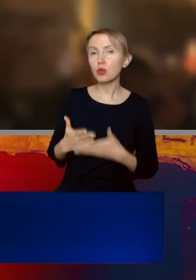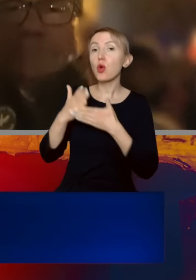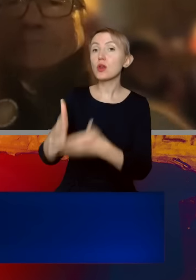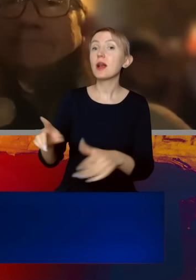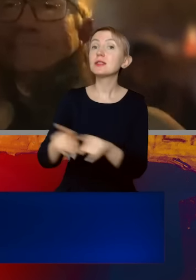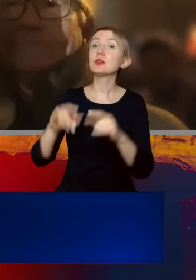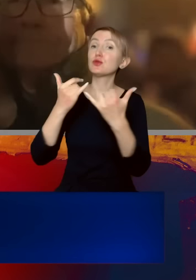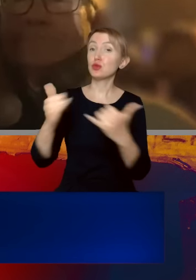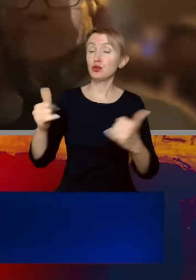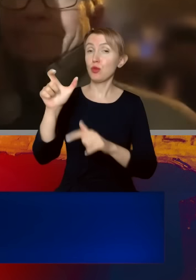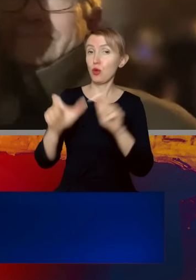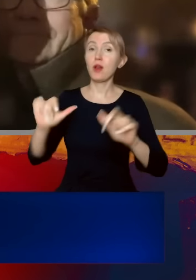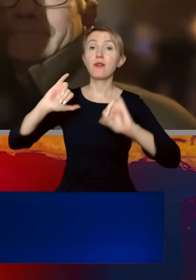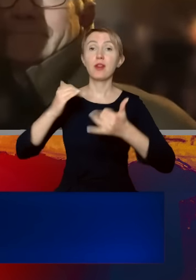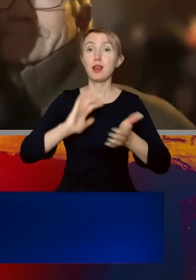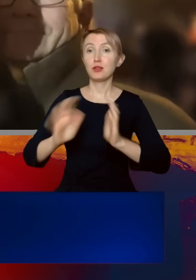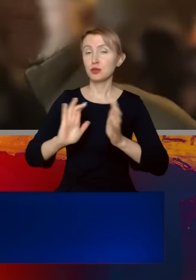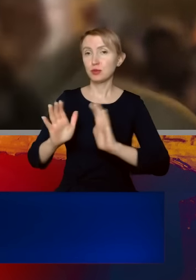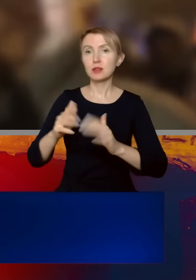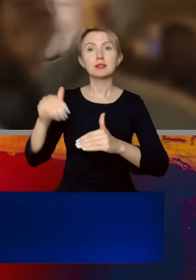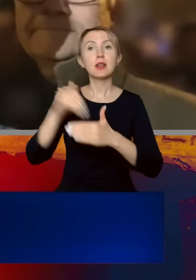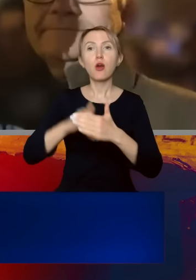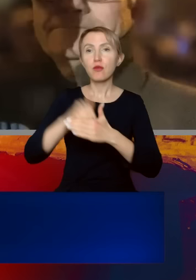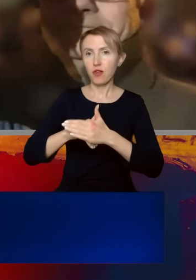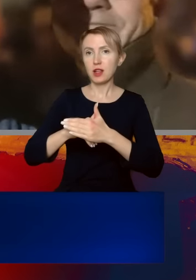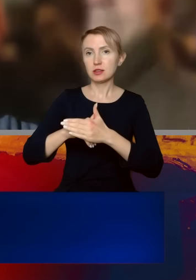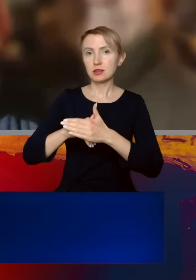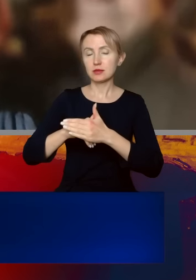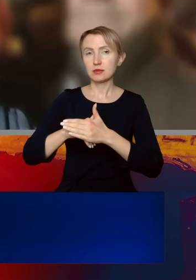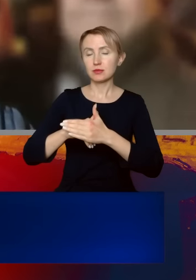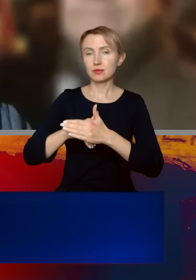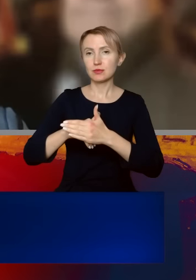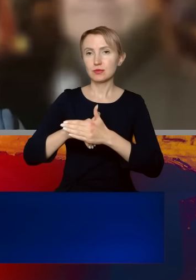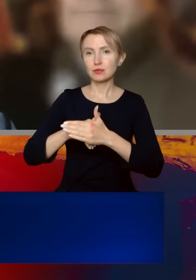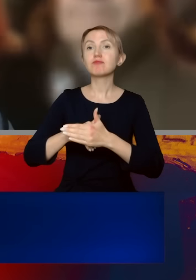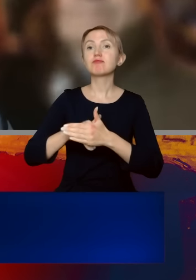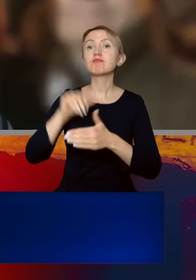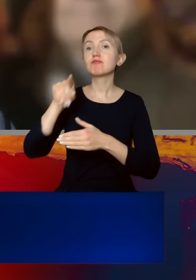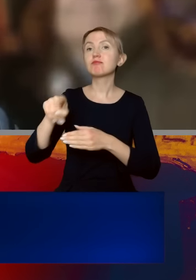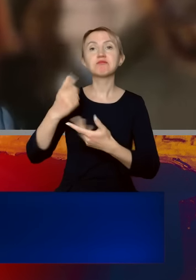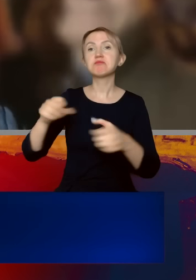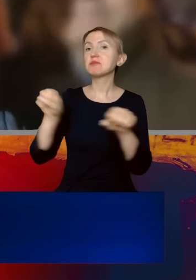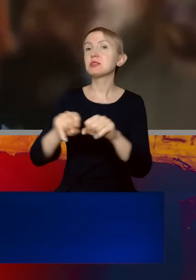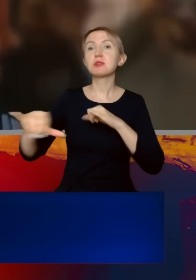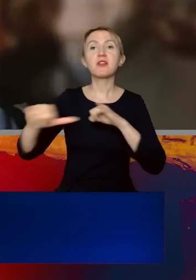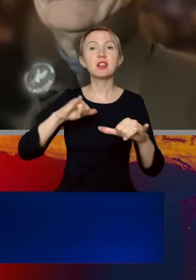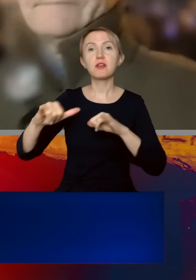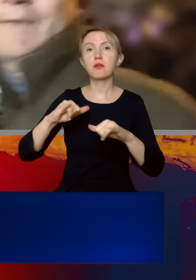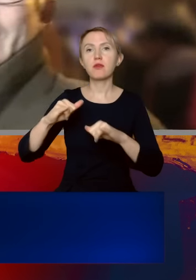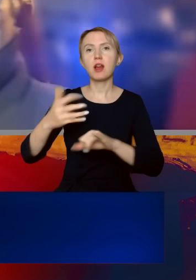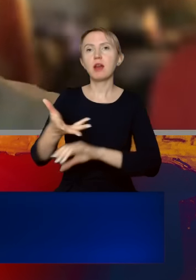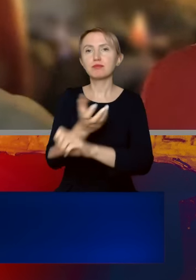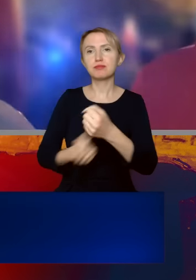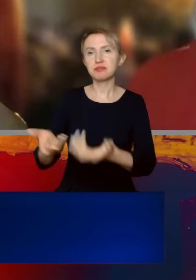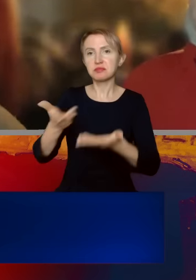innym, w jaki sposób zachowywać się, kiedy ze strony niesprawiedliwej władzy to na nas przyjdzie.